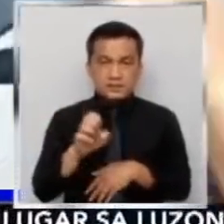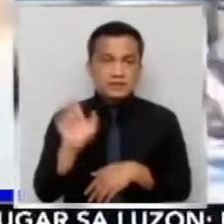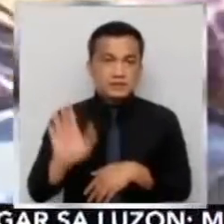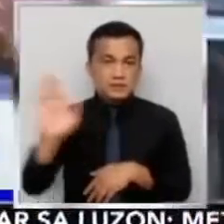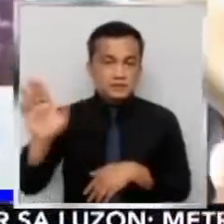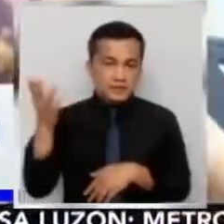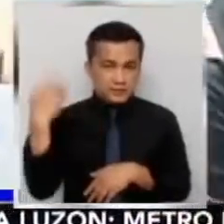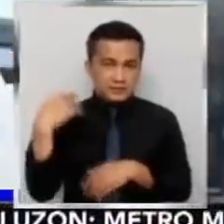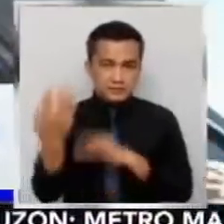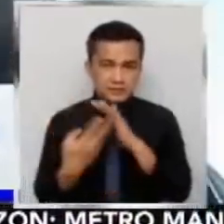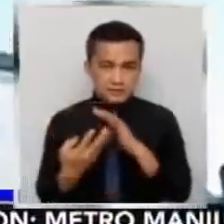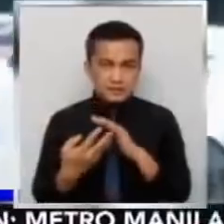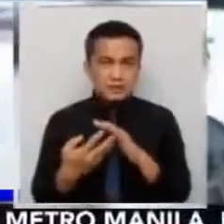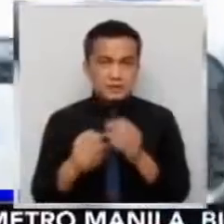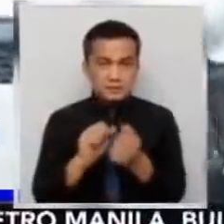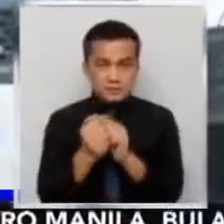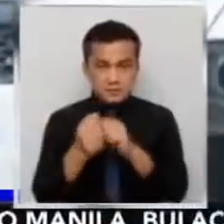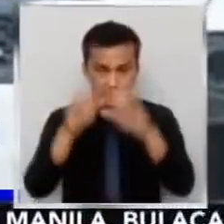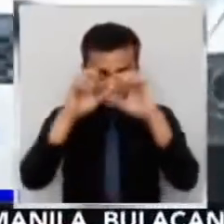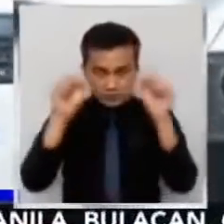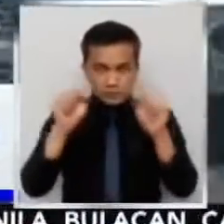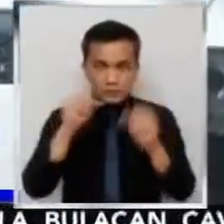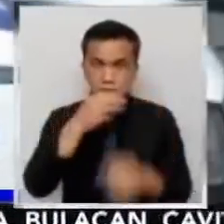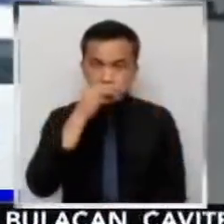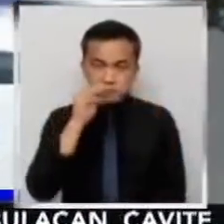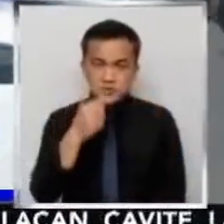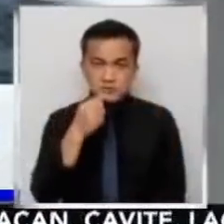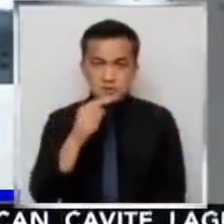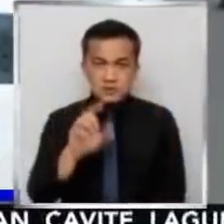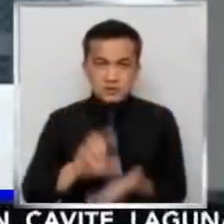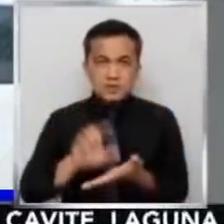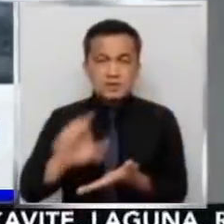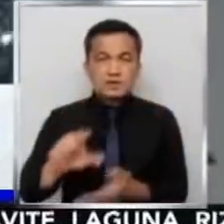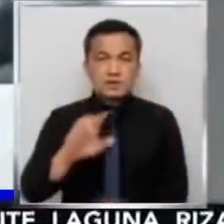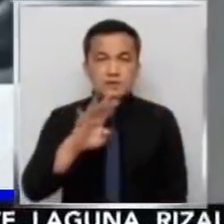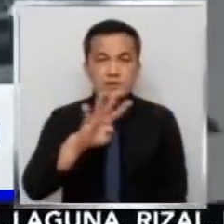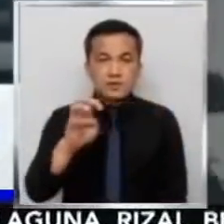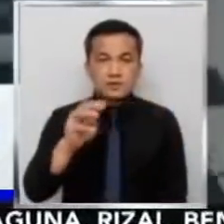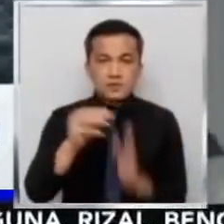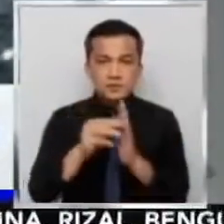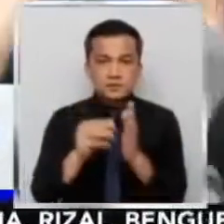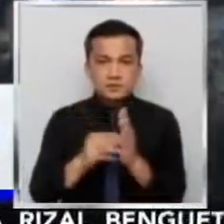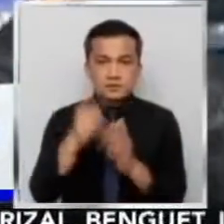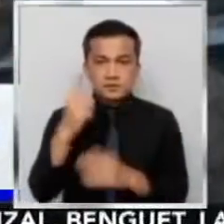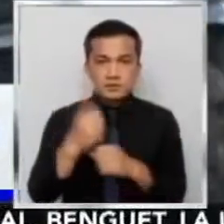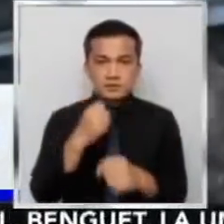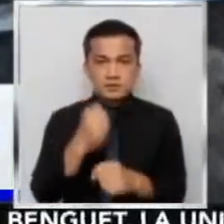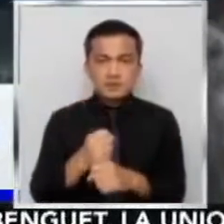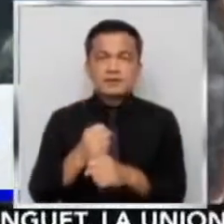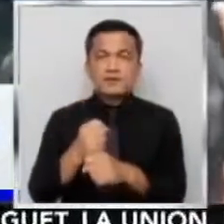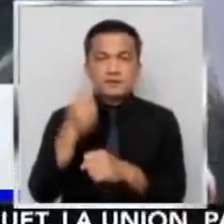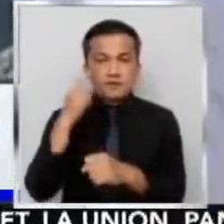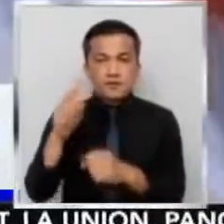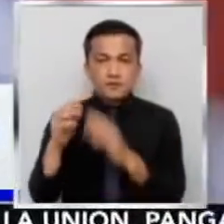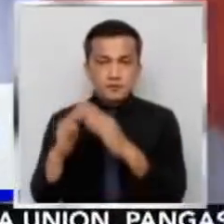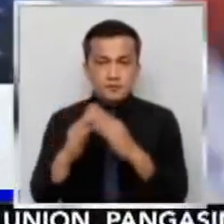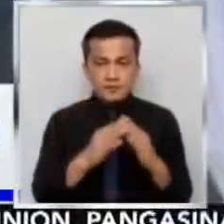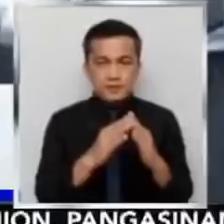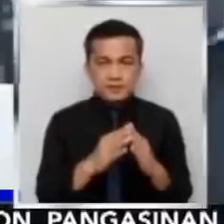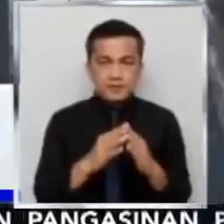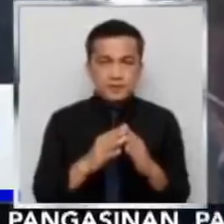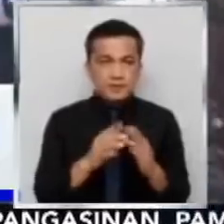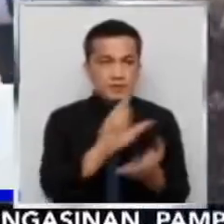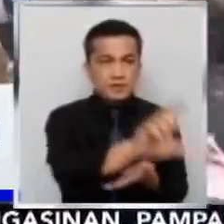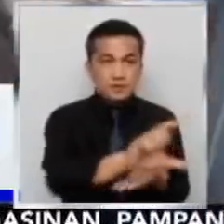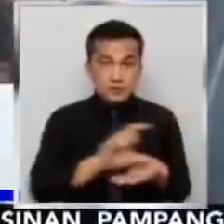naging pangulo, maglalaan daw siya ng 400 billion pesos kada taon para sa pabahay. Kukunin niya ang pondo sa